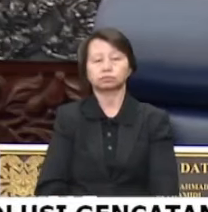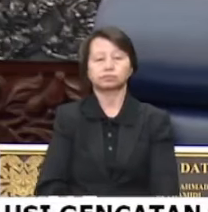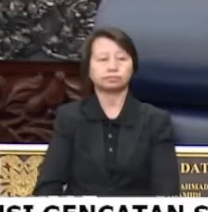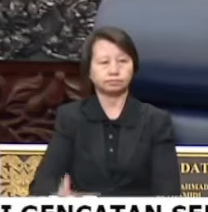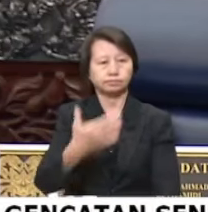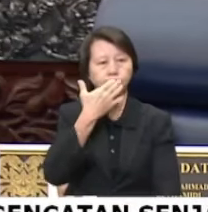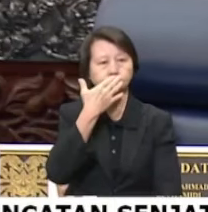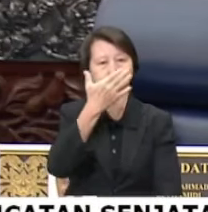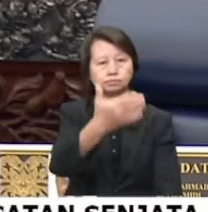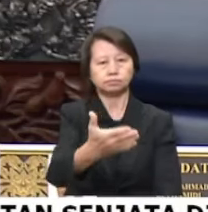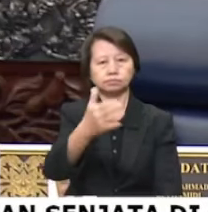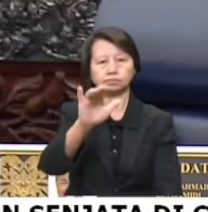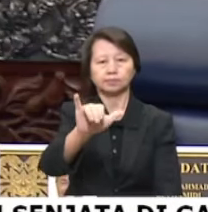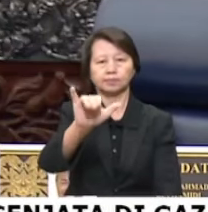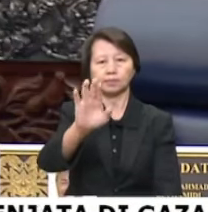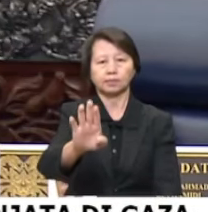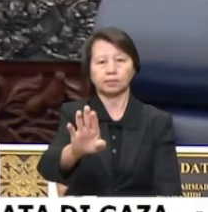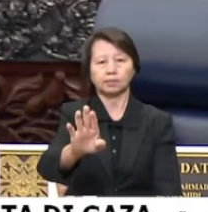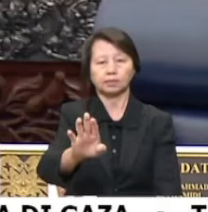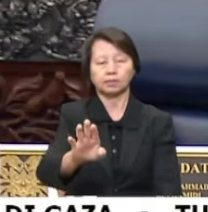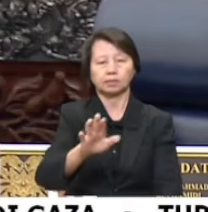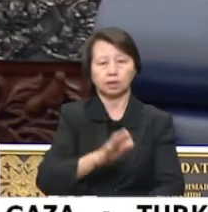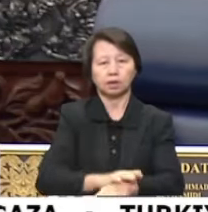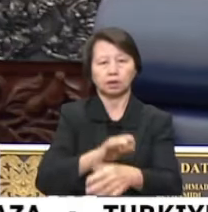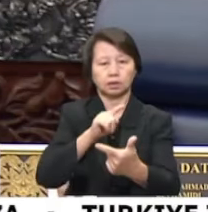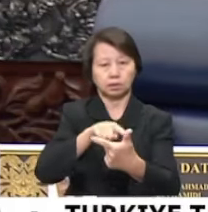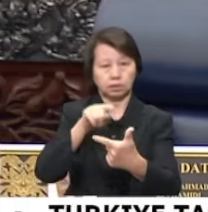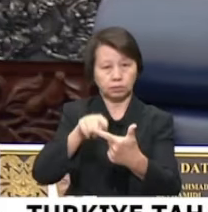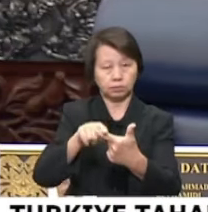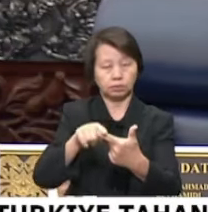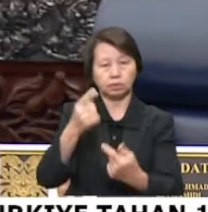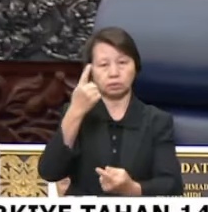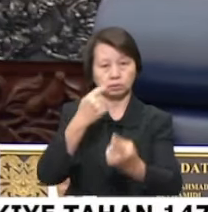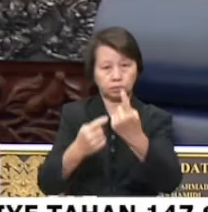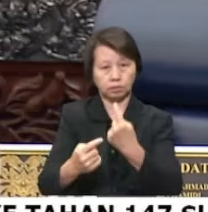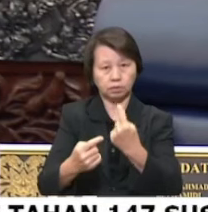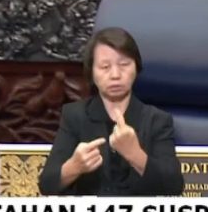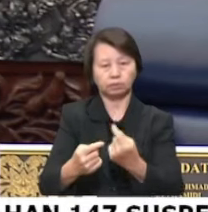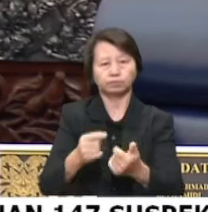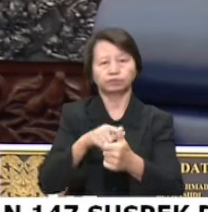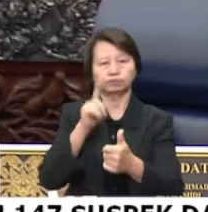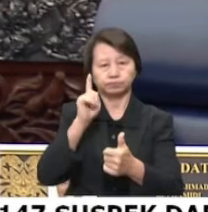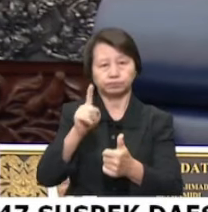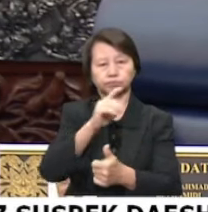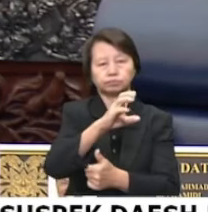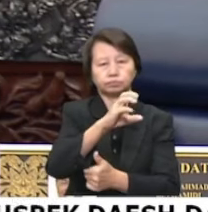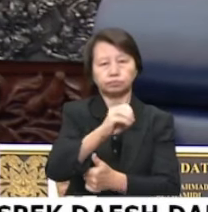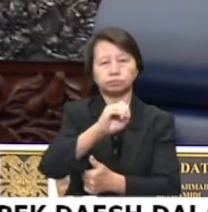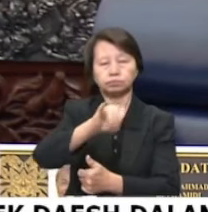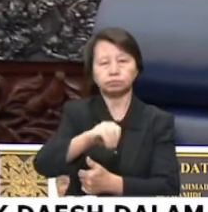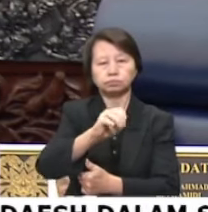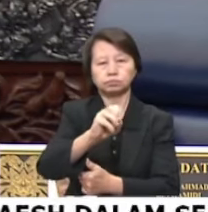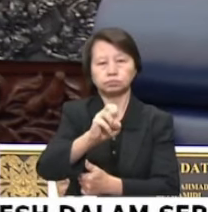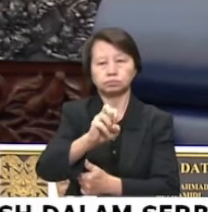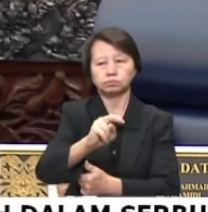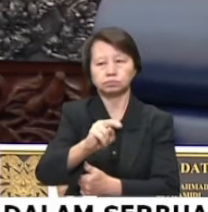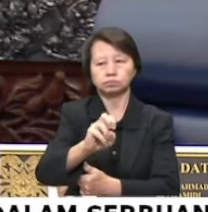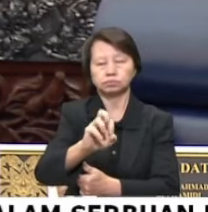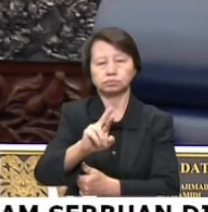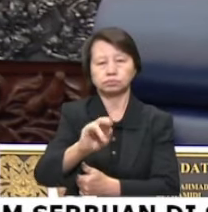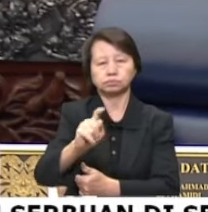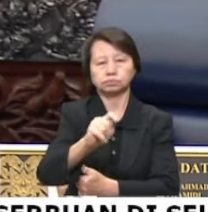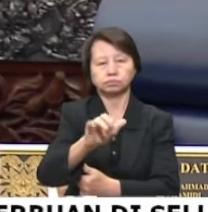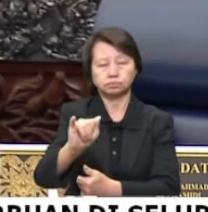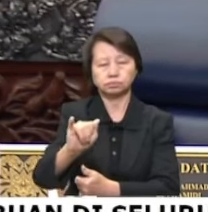Terima kasih Yang Berhormat atas dua soalan. Satu, coal generation on the heat apa. Yang